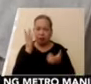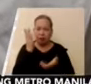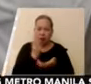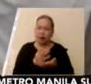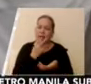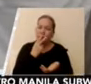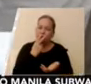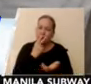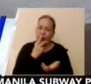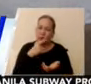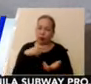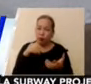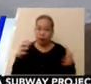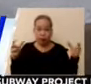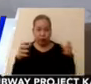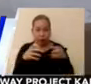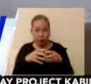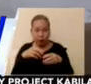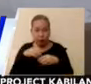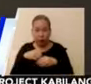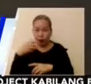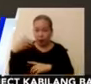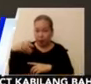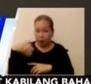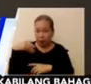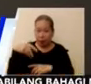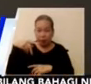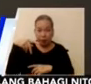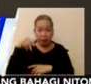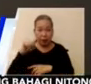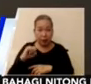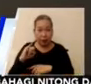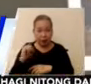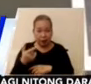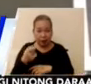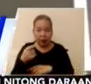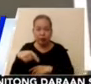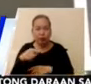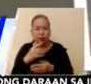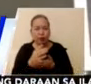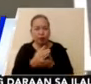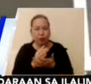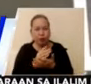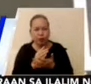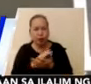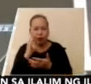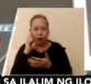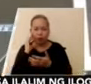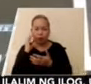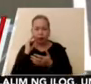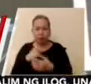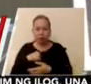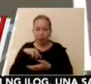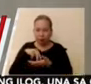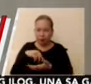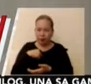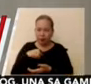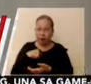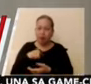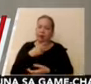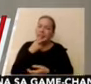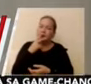sa Pasig City kanina, nag-sharing sila ng kanilang quitting journey. Smoker ako more than 20 years.